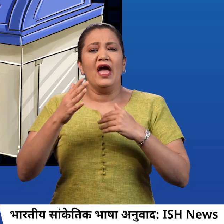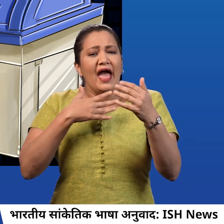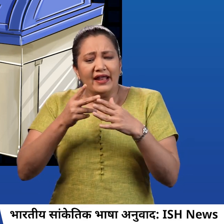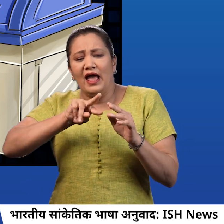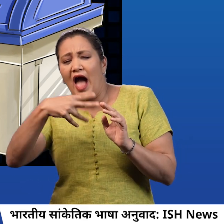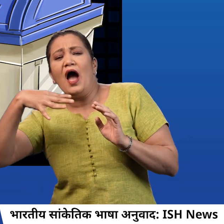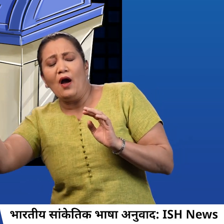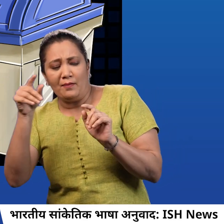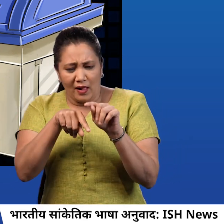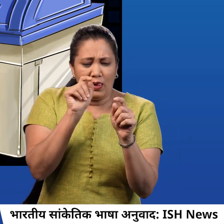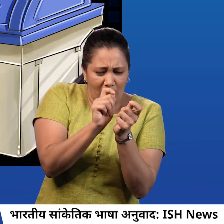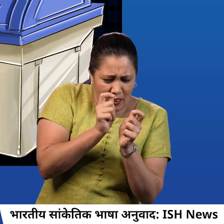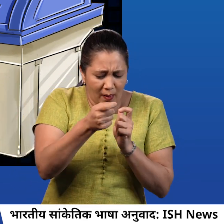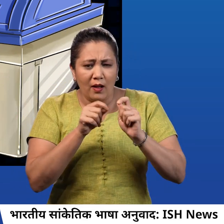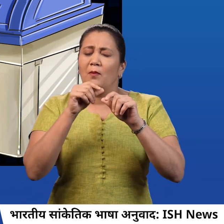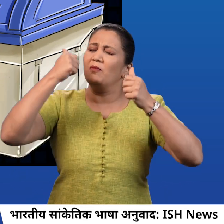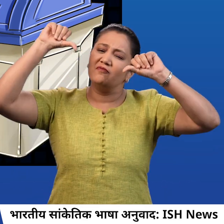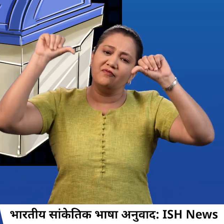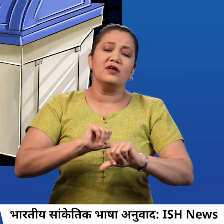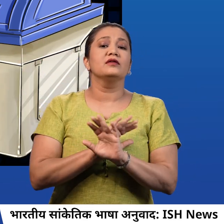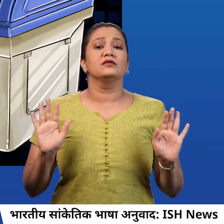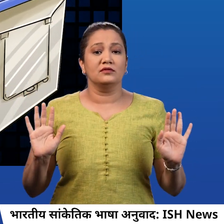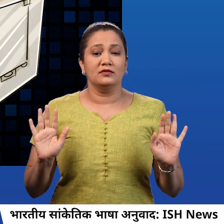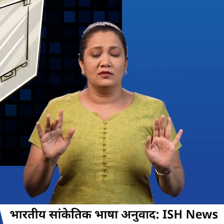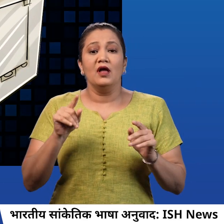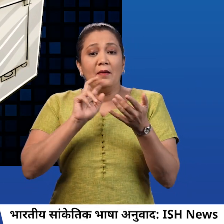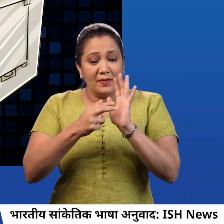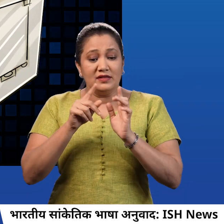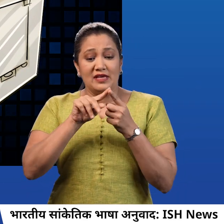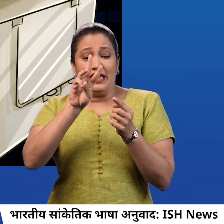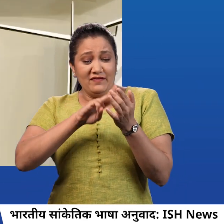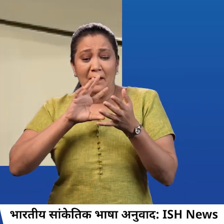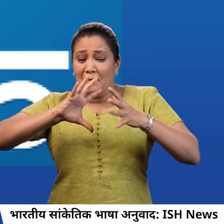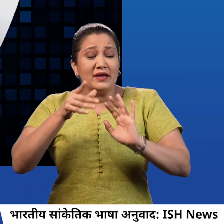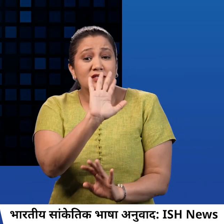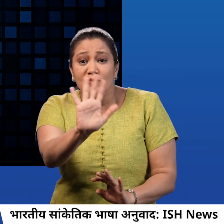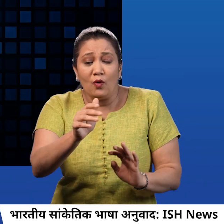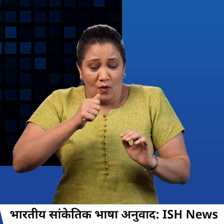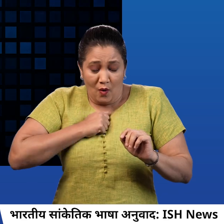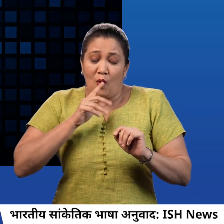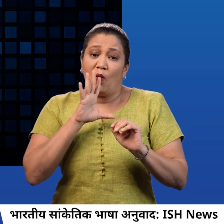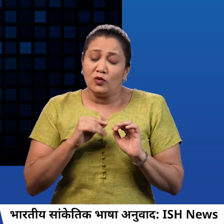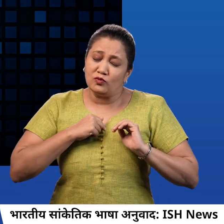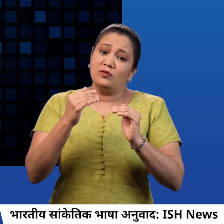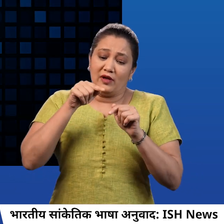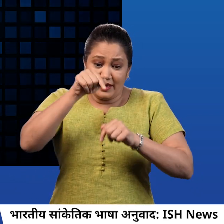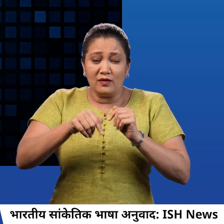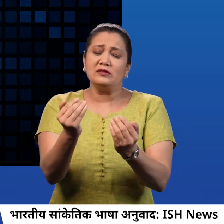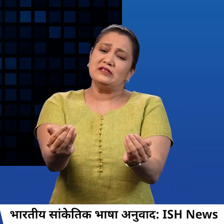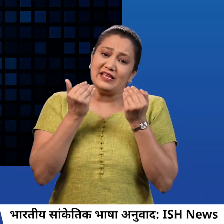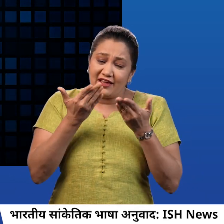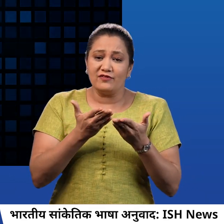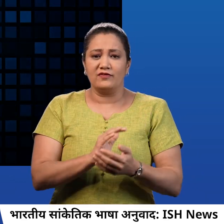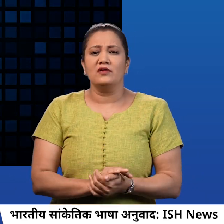किंवा कोणत्याही पद्धतीनं त्याच्याशी छेडछाडही केली जाऊ शकत नाही. आणि एका अर्थानं हे यंत्र नाही तर आपल्या मताचं बुलेट प्रूफ कवच